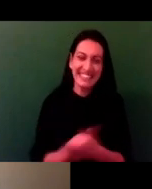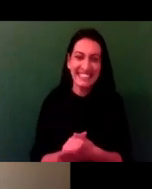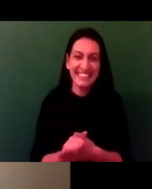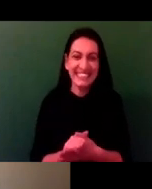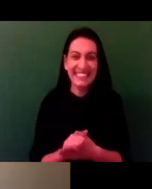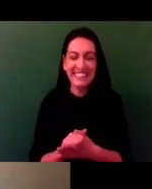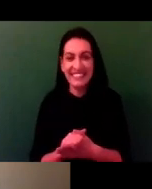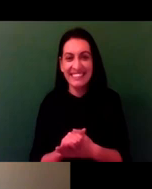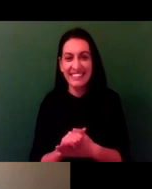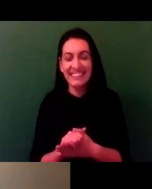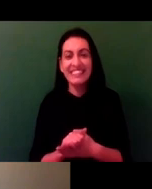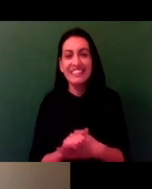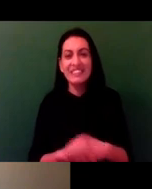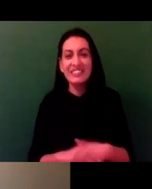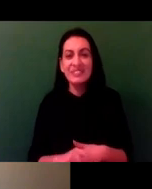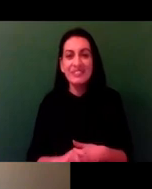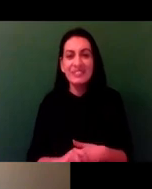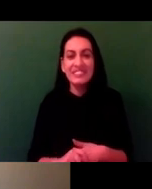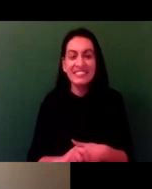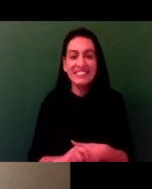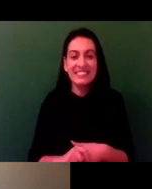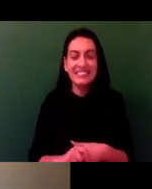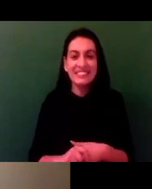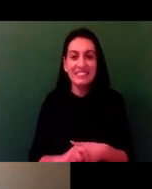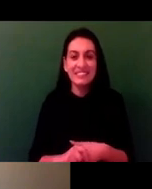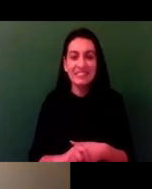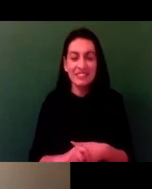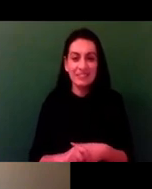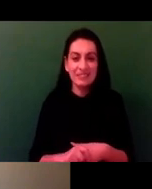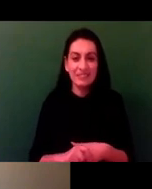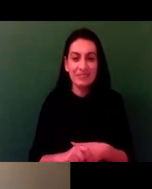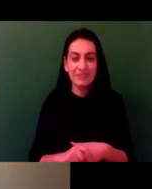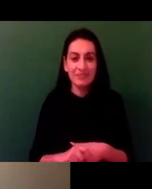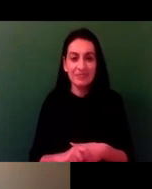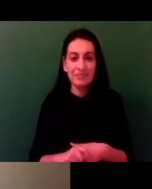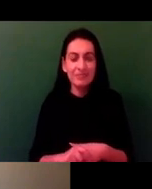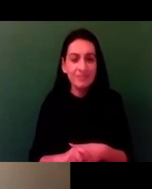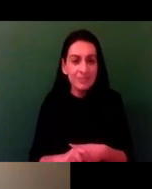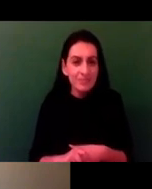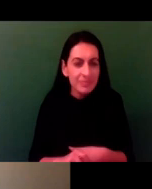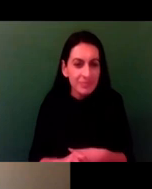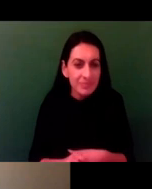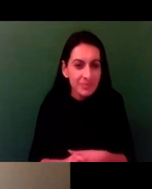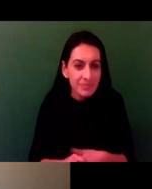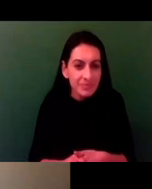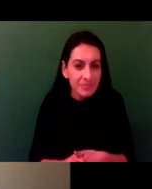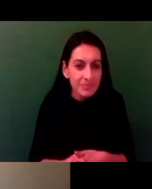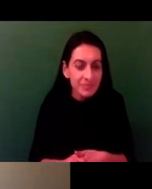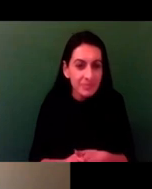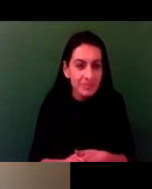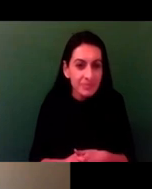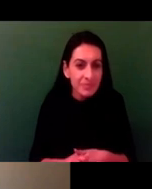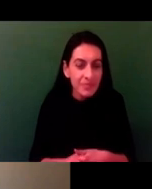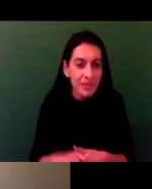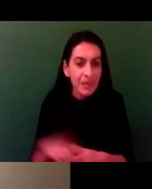ne diyecektim şey. Ha, Hayrettin ya da Nurettin Güncün gösterdiği projede bu pilot proje sanki